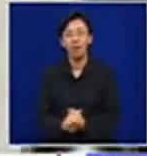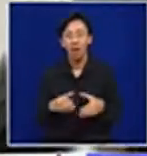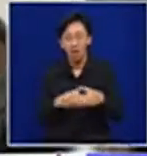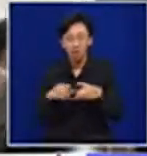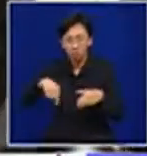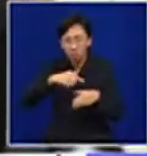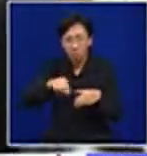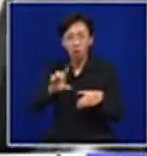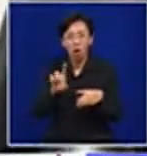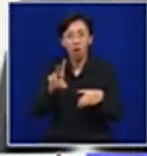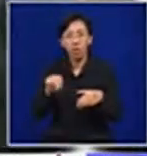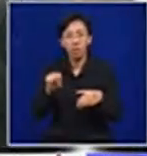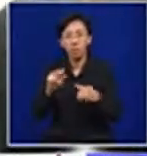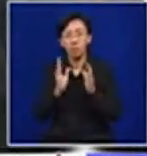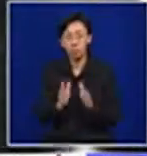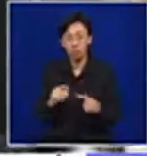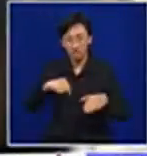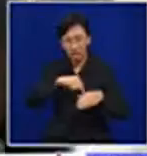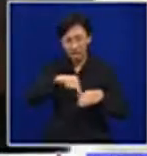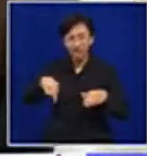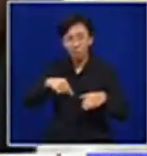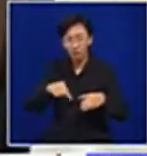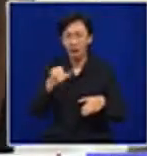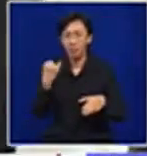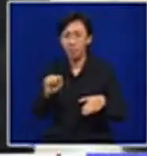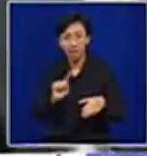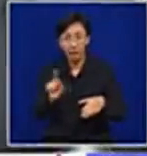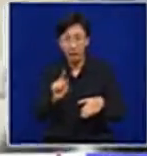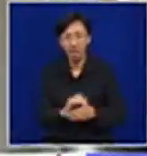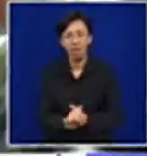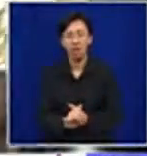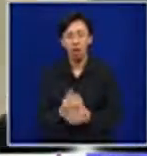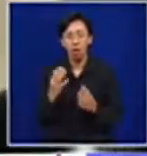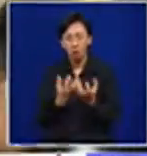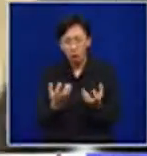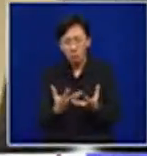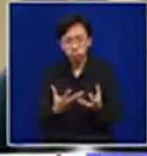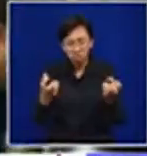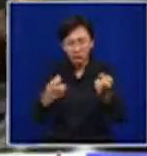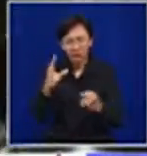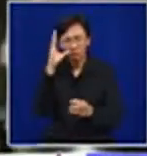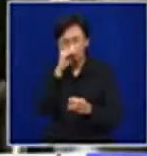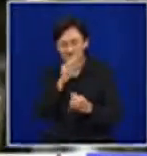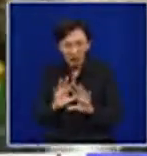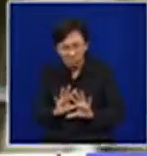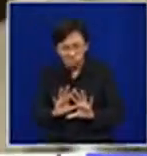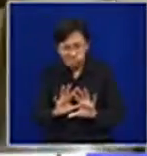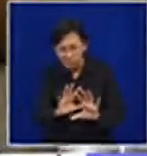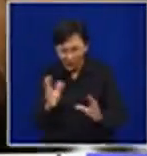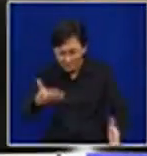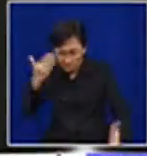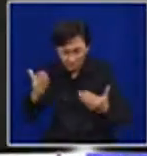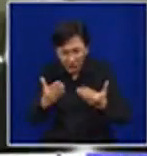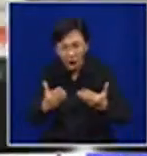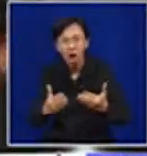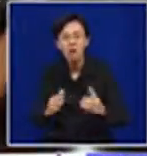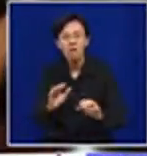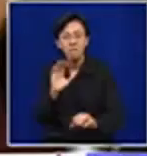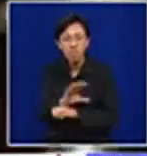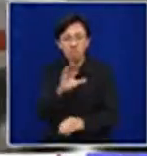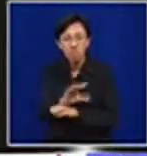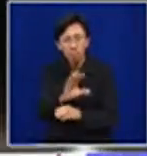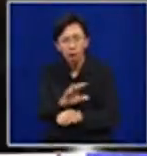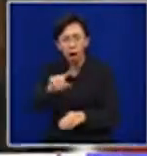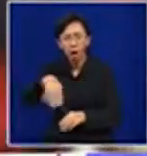รวม130คนเป็นจำเลยในความผิดฐานทำให้เสียทรัพย์บุกรุกในเวลากลางคืนและกักขังหน่วงเหนี่ยวข่มขืนใ